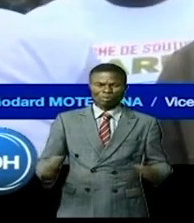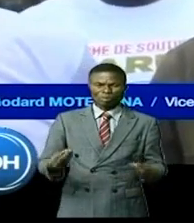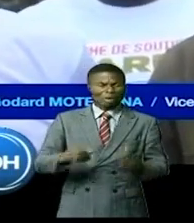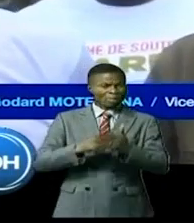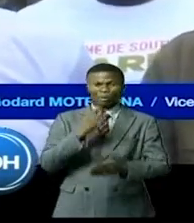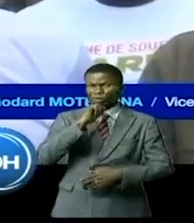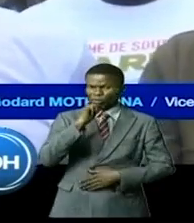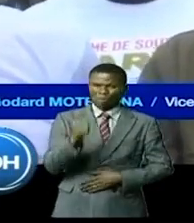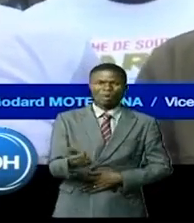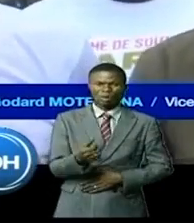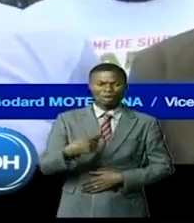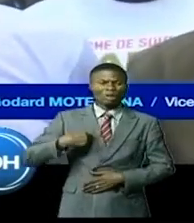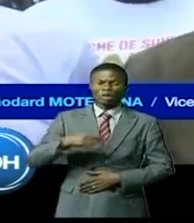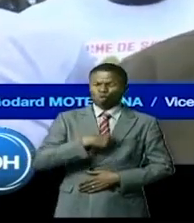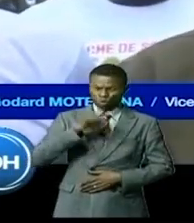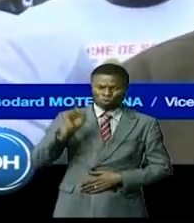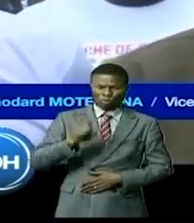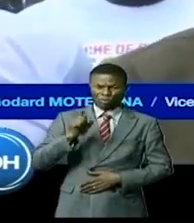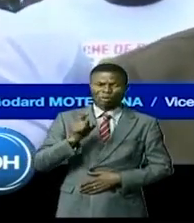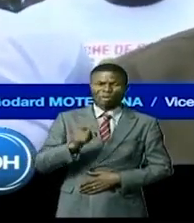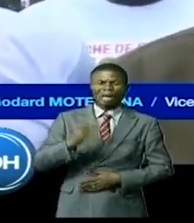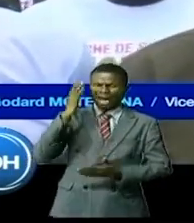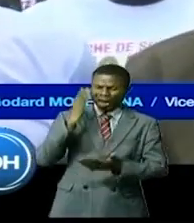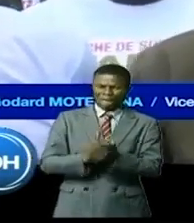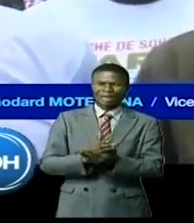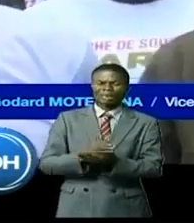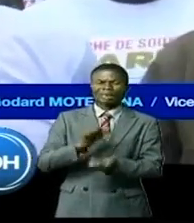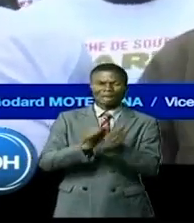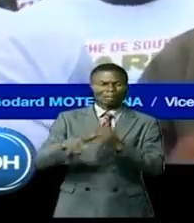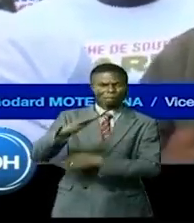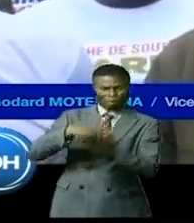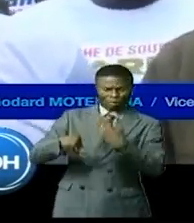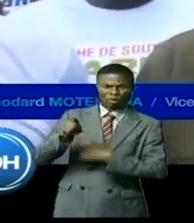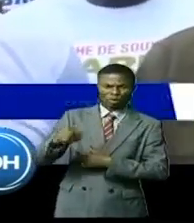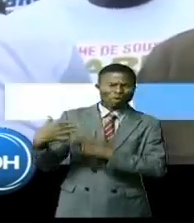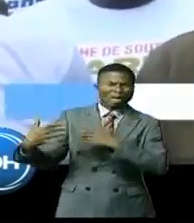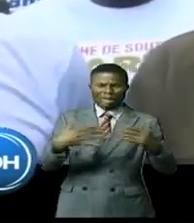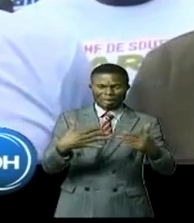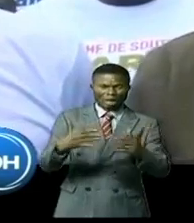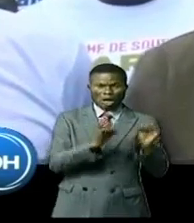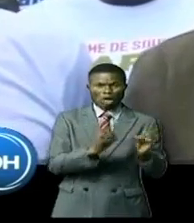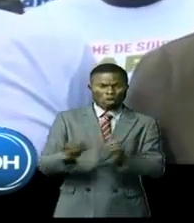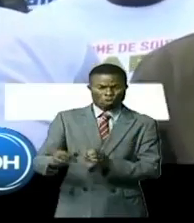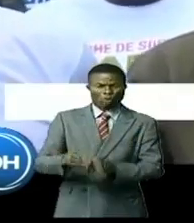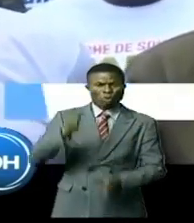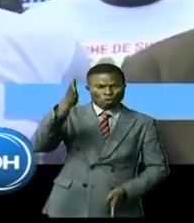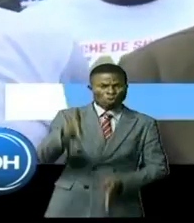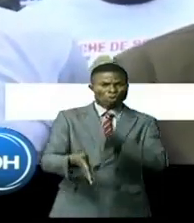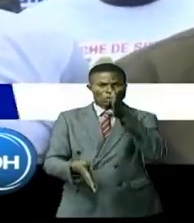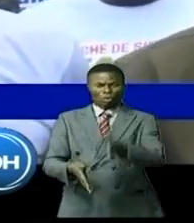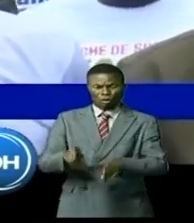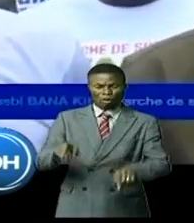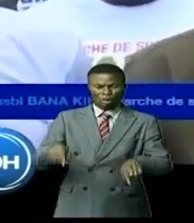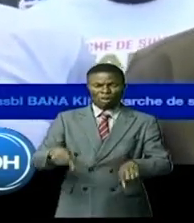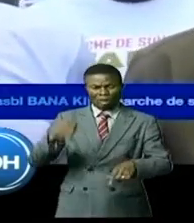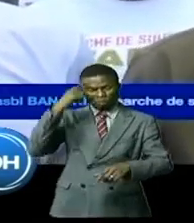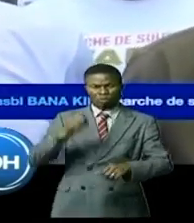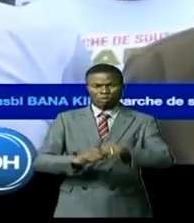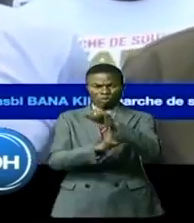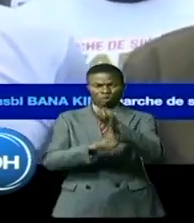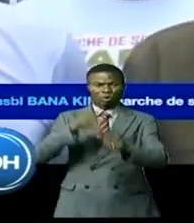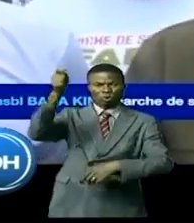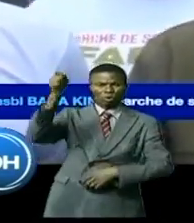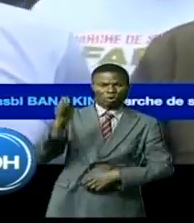fois. Nous devons mettre un terme à ça. C'est pour ça que nous avons organisé cette marche pour soutenir nos forces